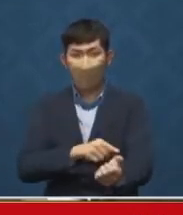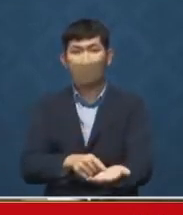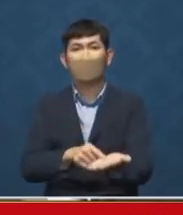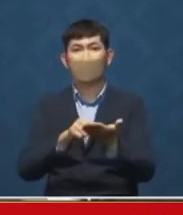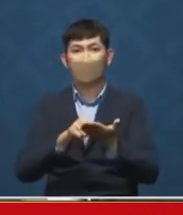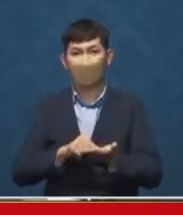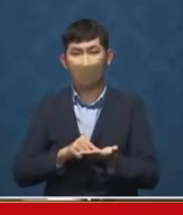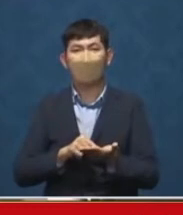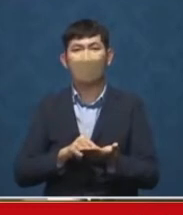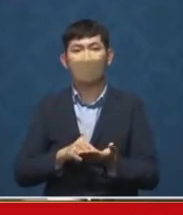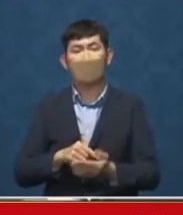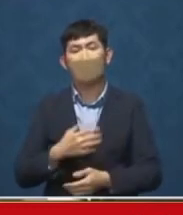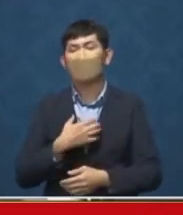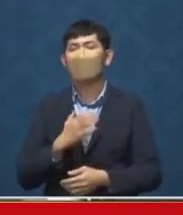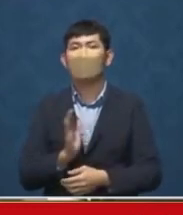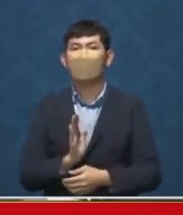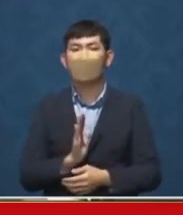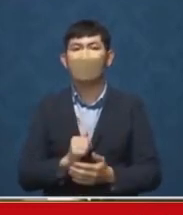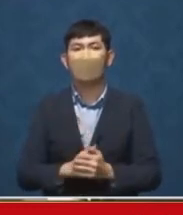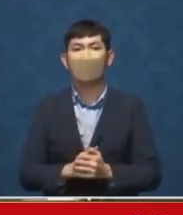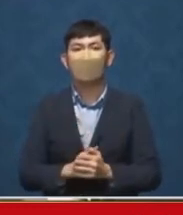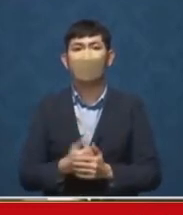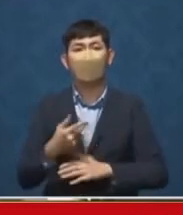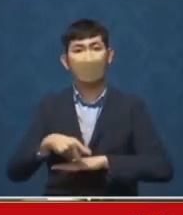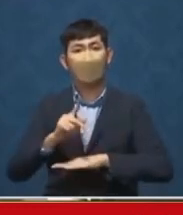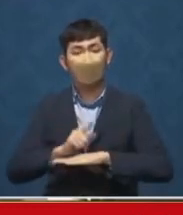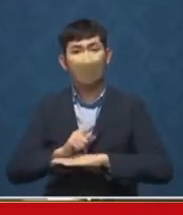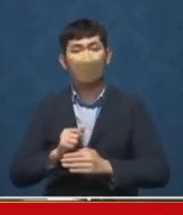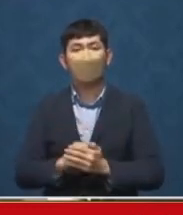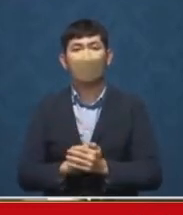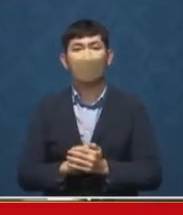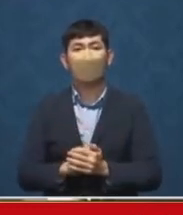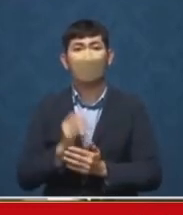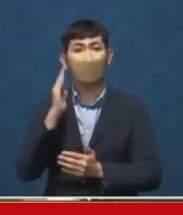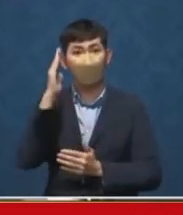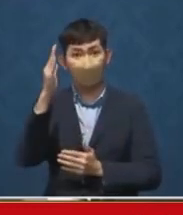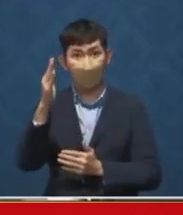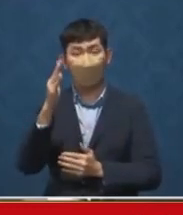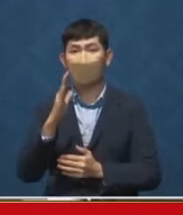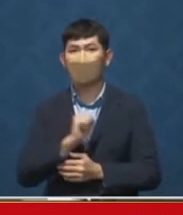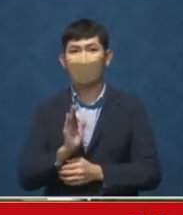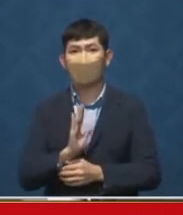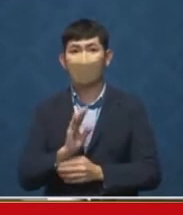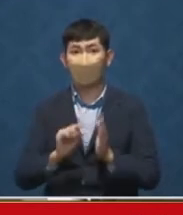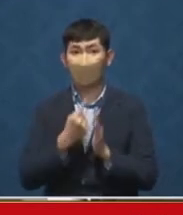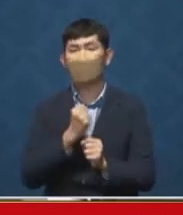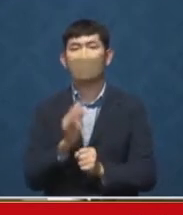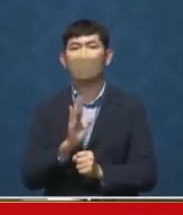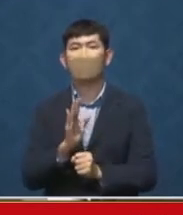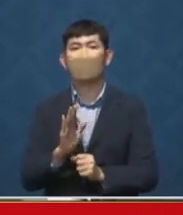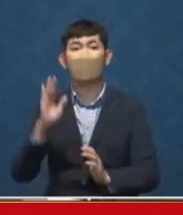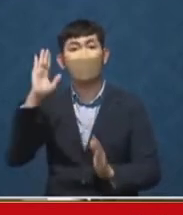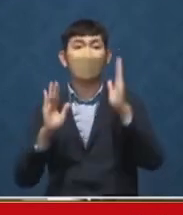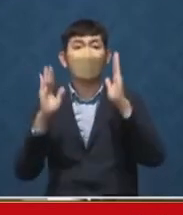มาก็ไม่เอาท่านประธานนะต่อไปนี้ถ้าไม่เอาก็ไม่เอาแต่ต้นดีไหมครับโหวตกัน